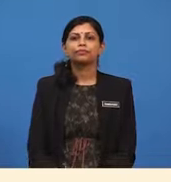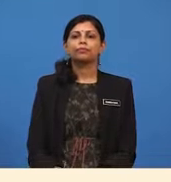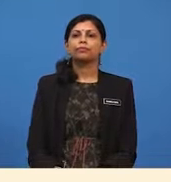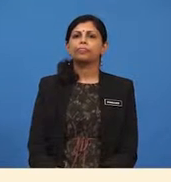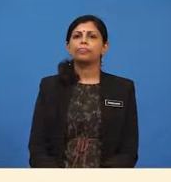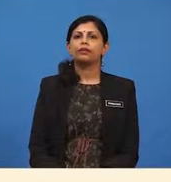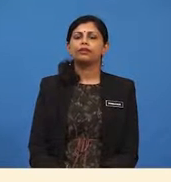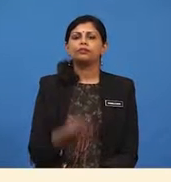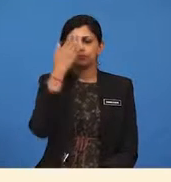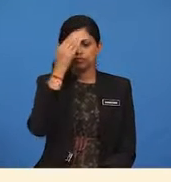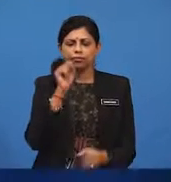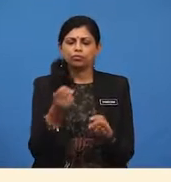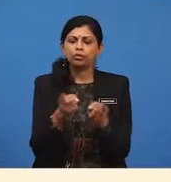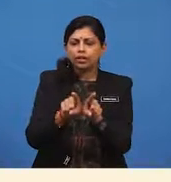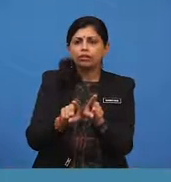Mengapa hal ini berlaku?